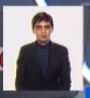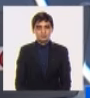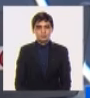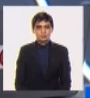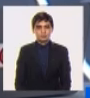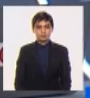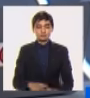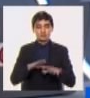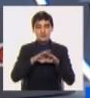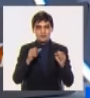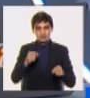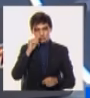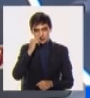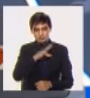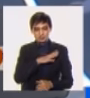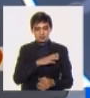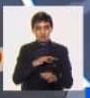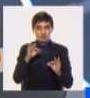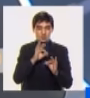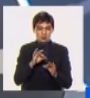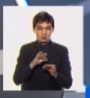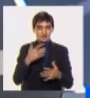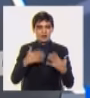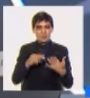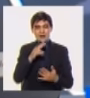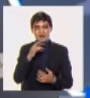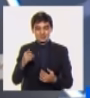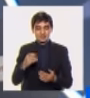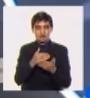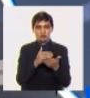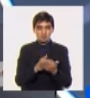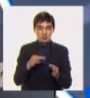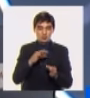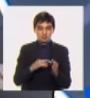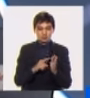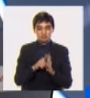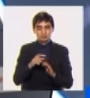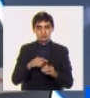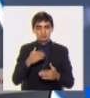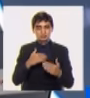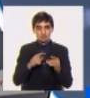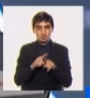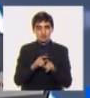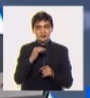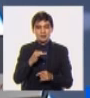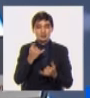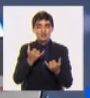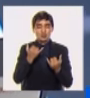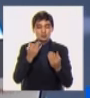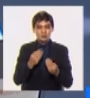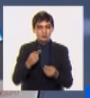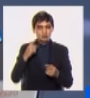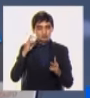власти шымкента решили воздержаться от послабления карантинного режима по некоторым пунктам как сегодня стало известно что